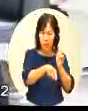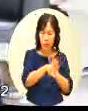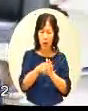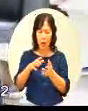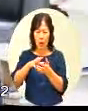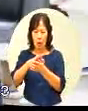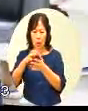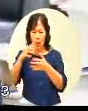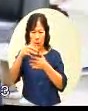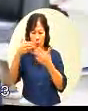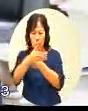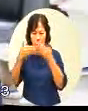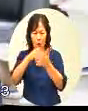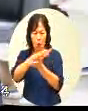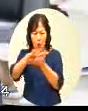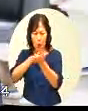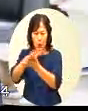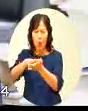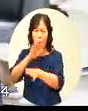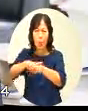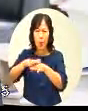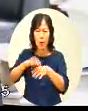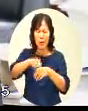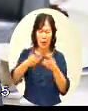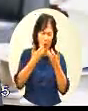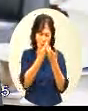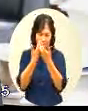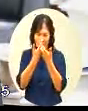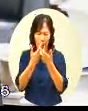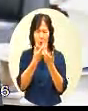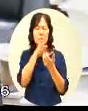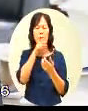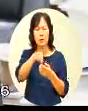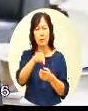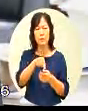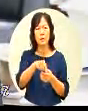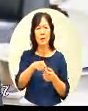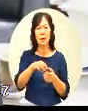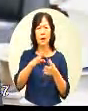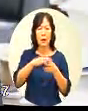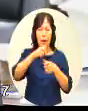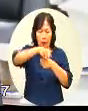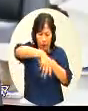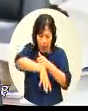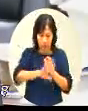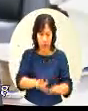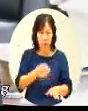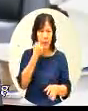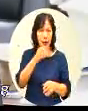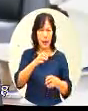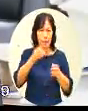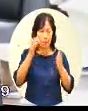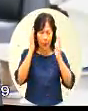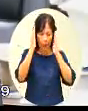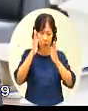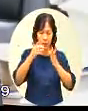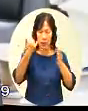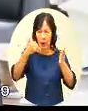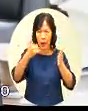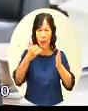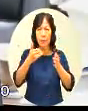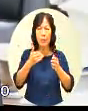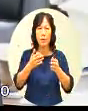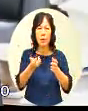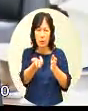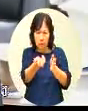的混乱。现在拥挤的地方在这里，所以我们在这个系统方面，趁着还没有全面营运的时